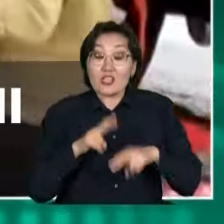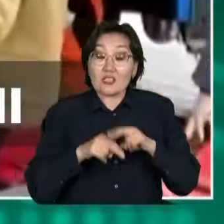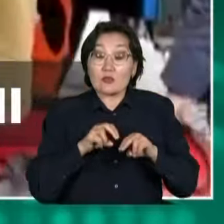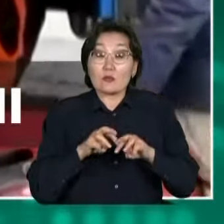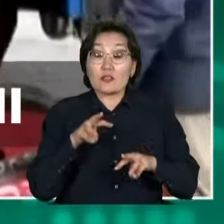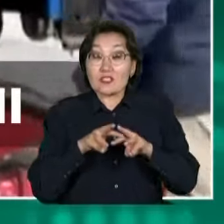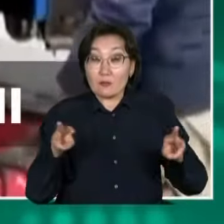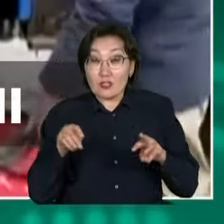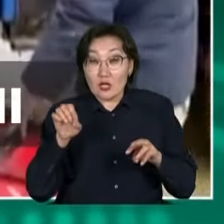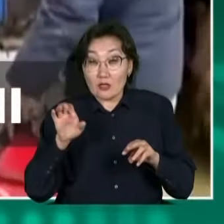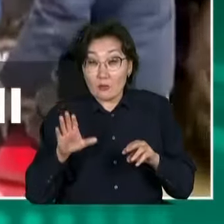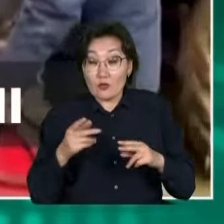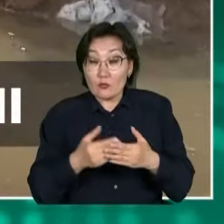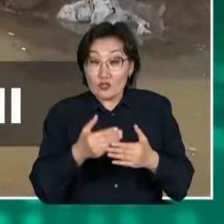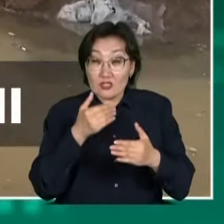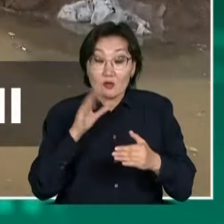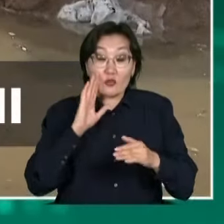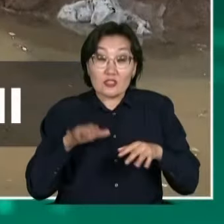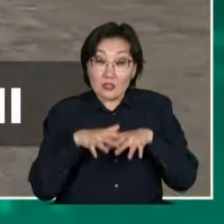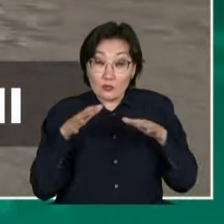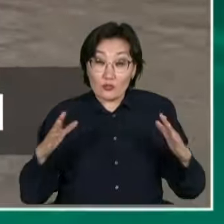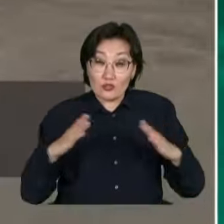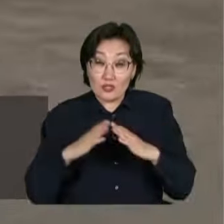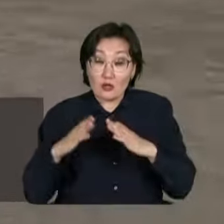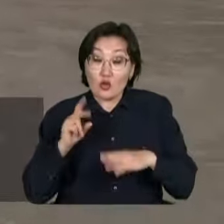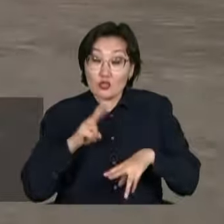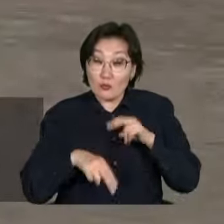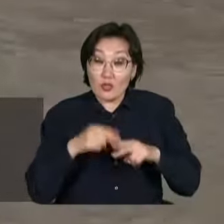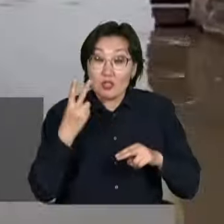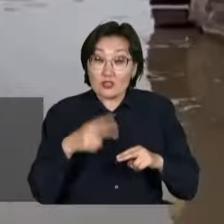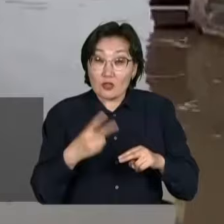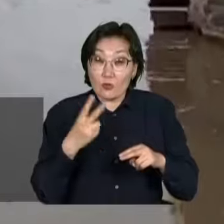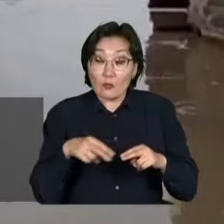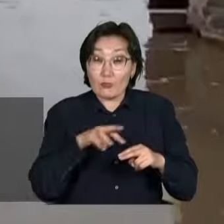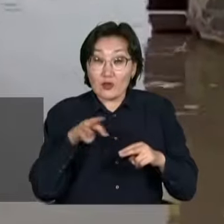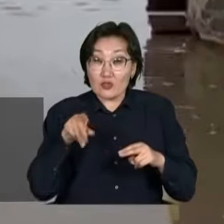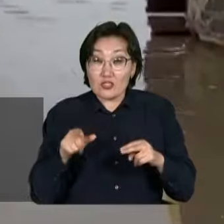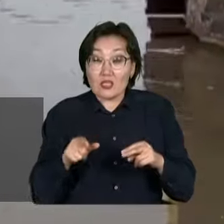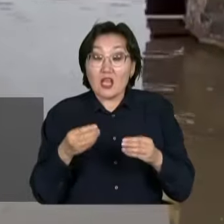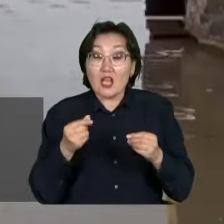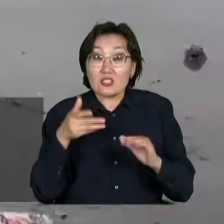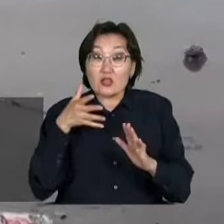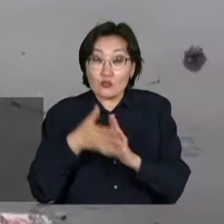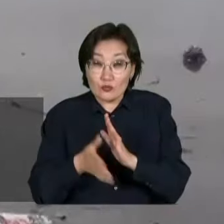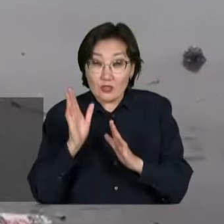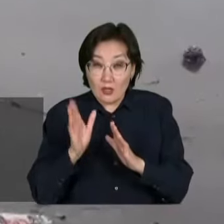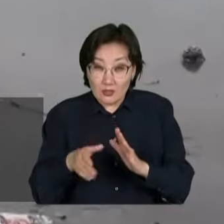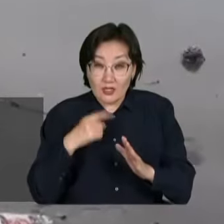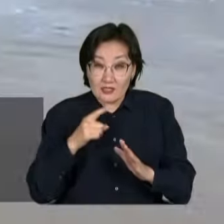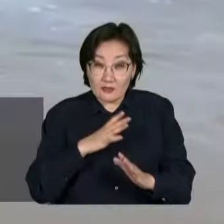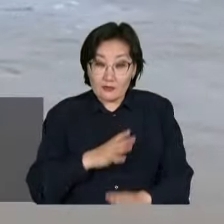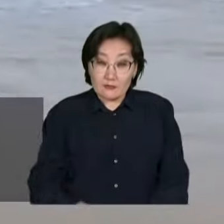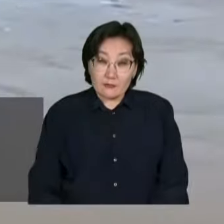министрі Қанат Шарлапаев бұған дейін су басып қалған үйлердің құрылысына 22 миллион теңгеден жұмсалатынын айтқан еді.